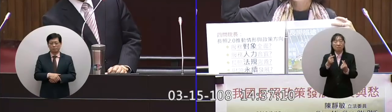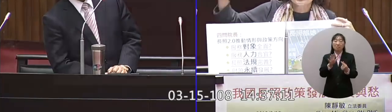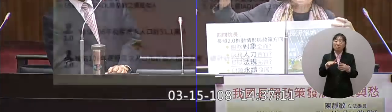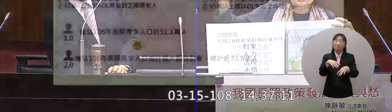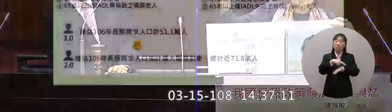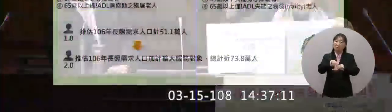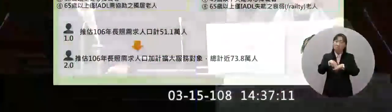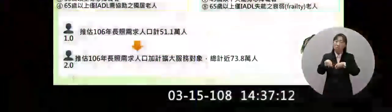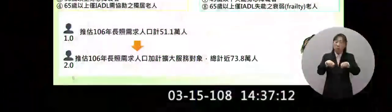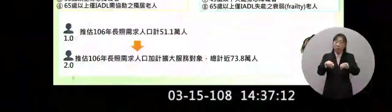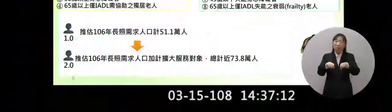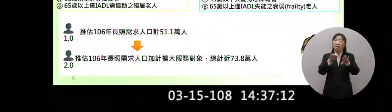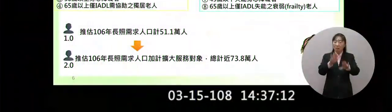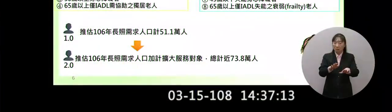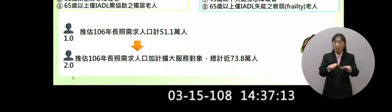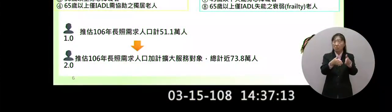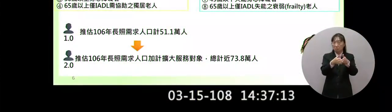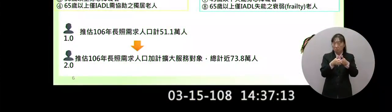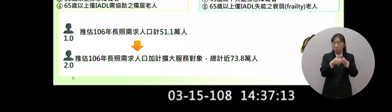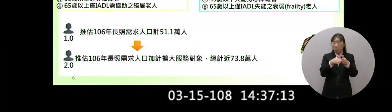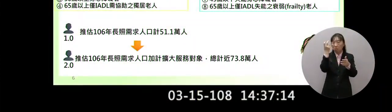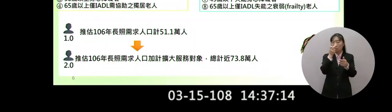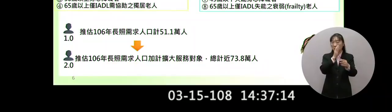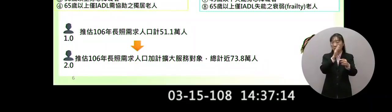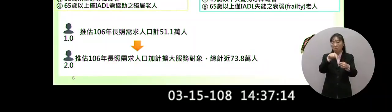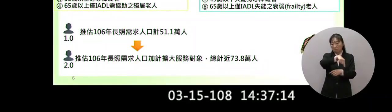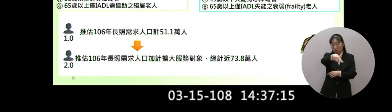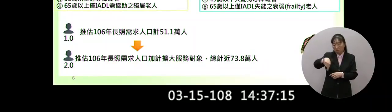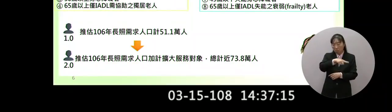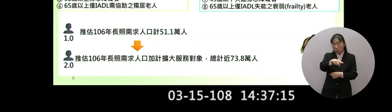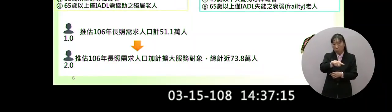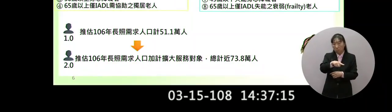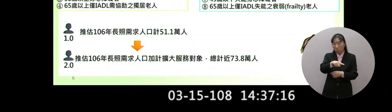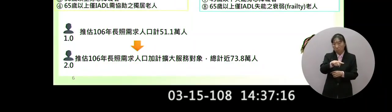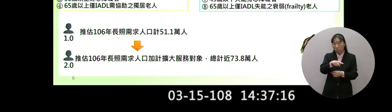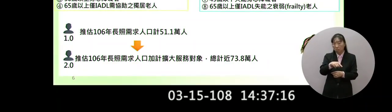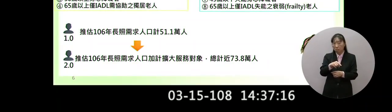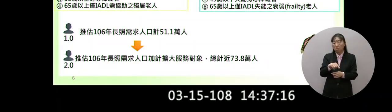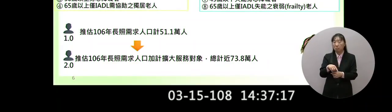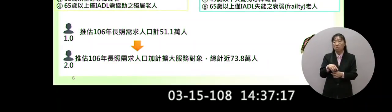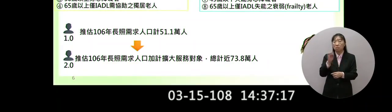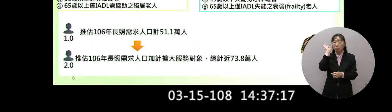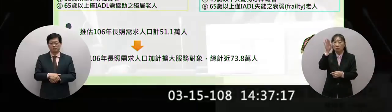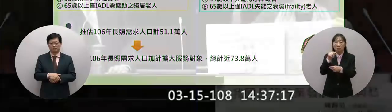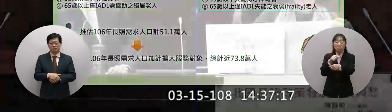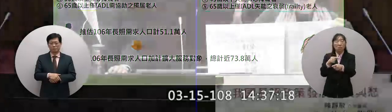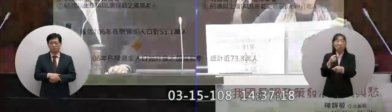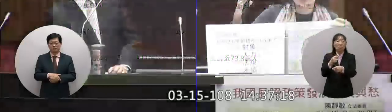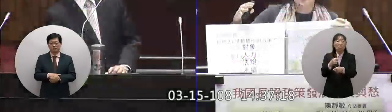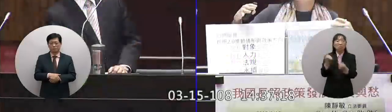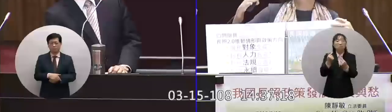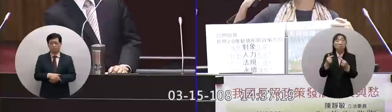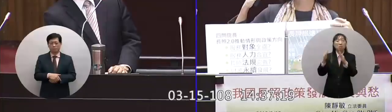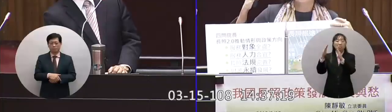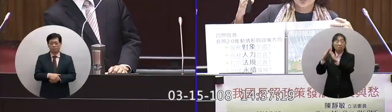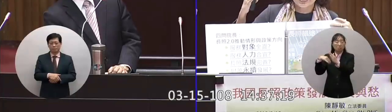估正在需要被照顾的人上面，对于那些我们觉得需要照顾他的人，所谓的家庭照顾